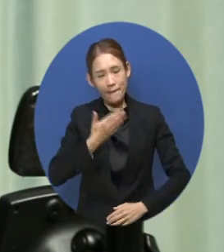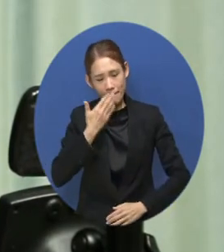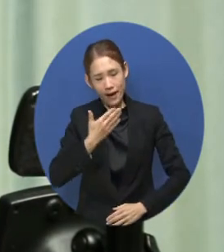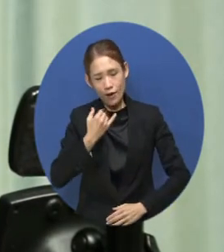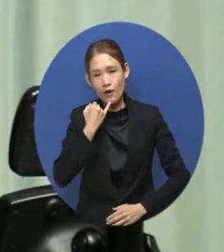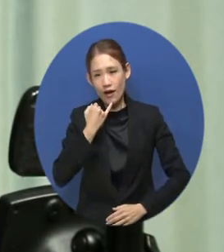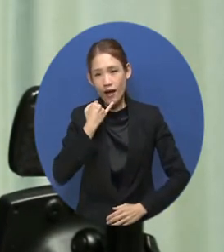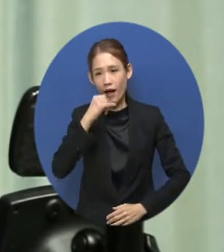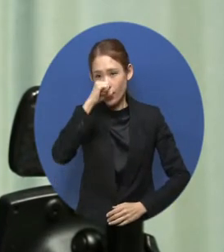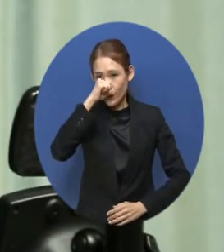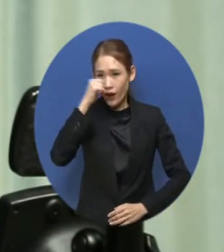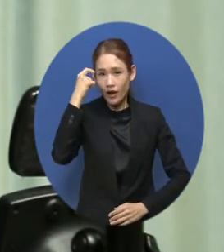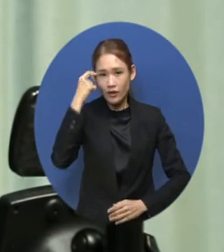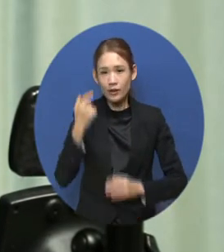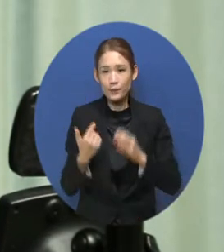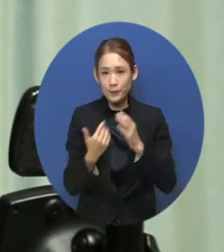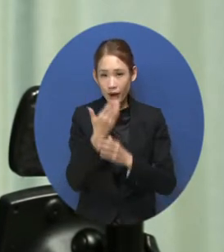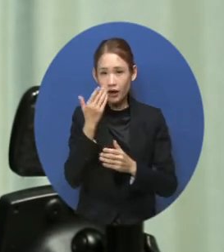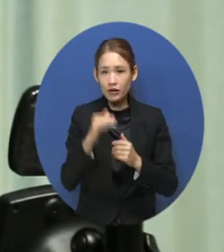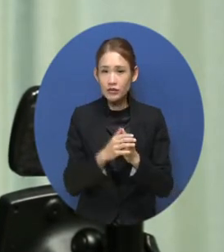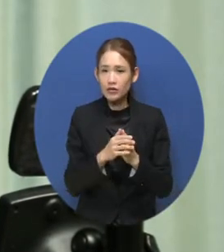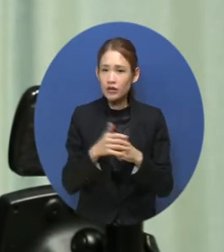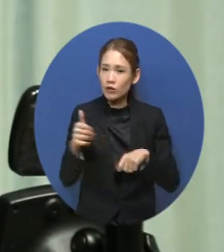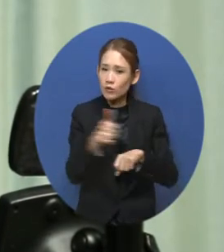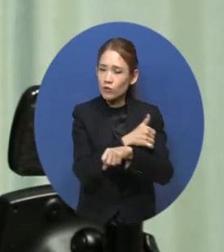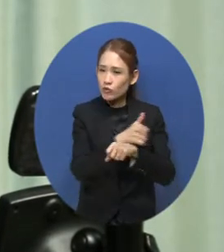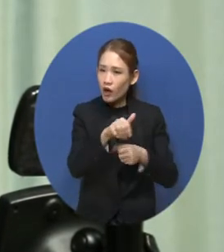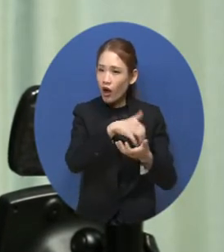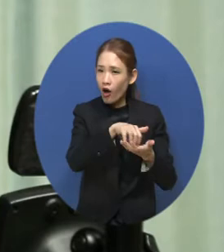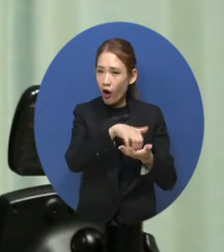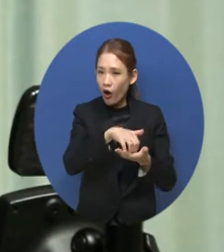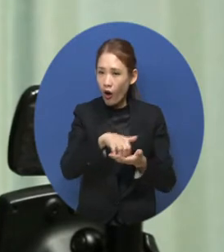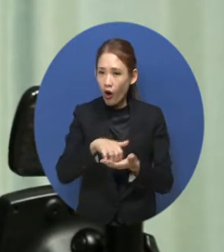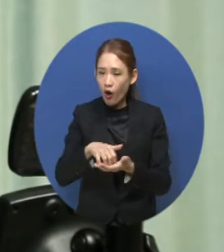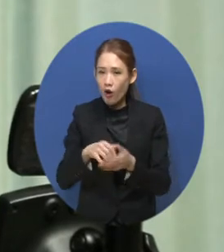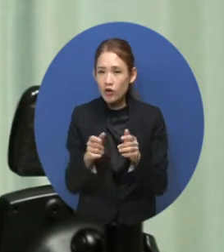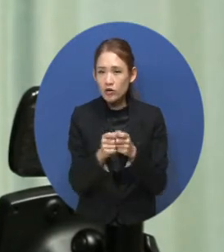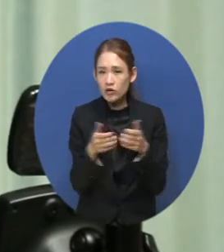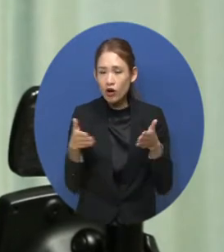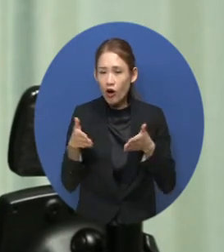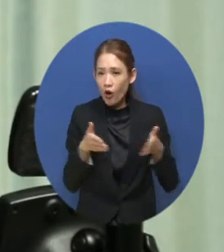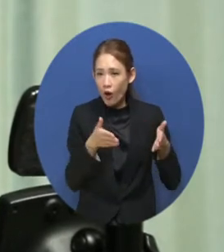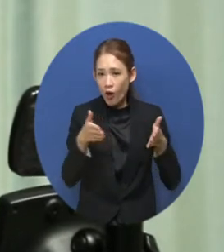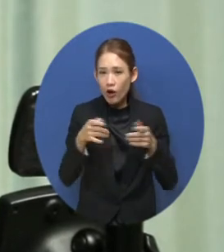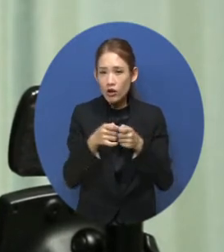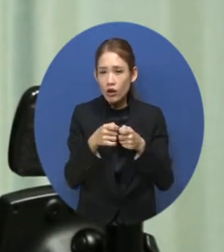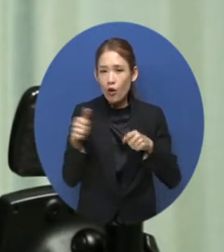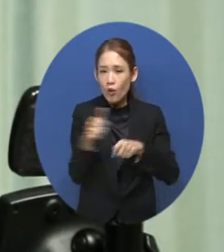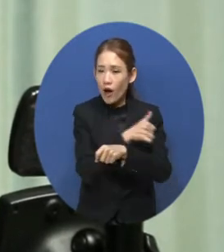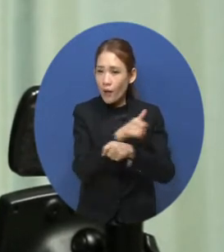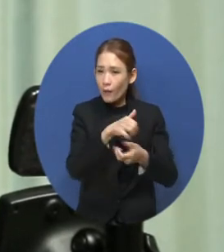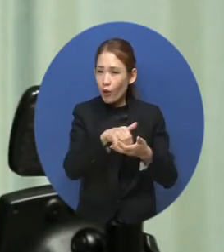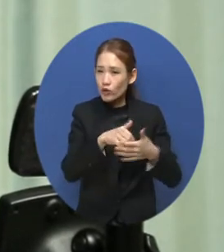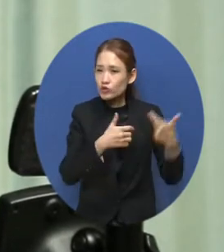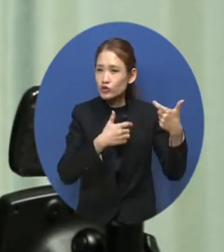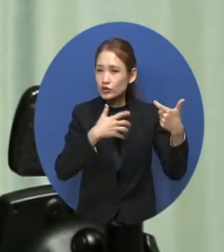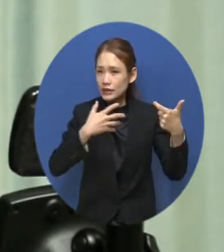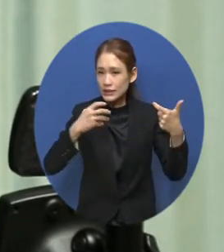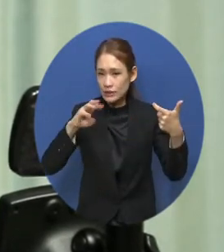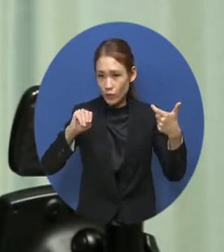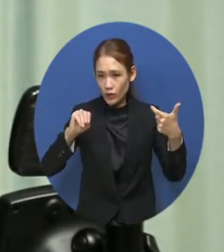있었는데 부대까지 거리가 군 아파트에서 왕복 60km, 예,